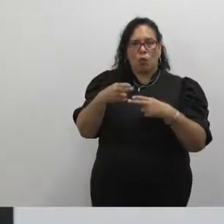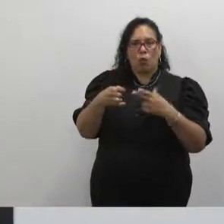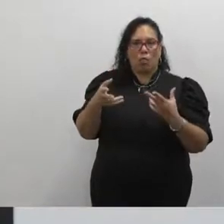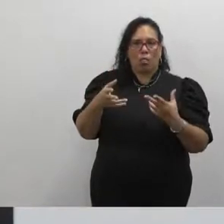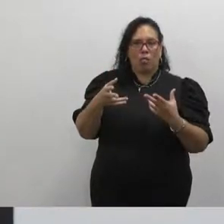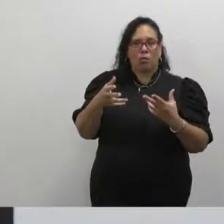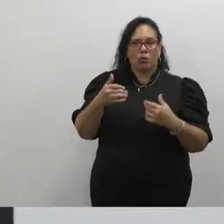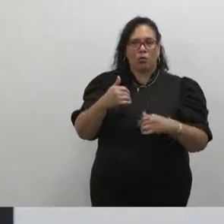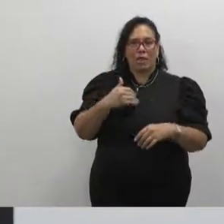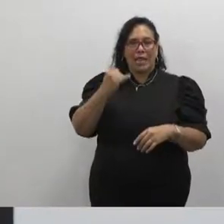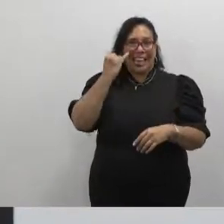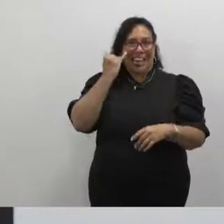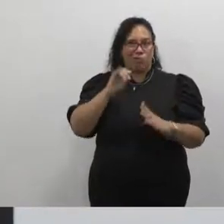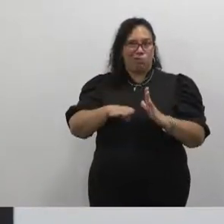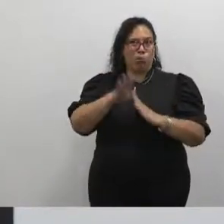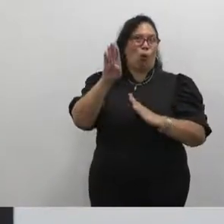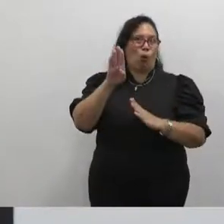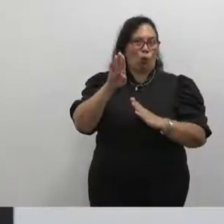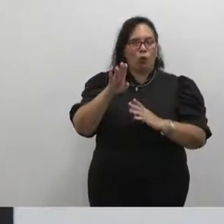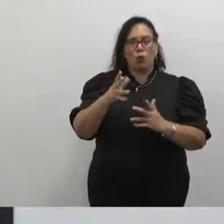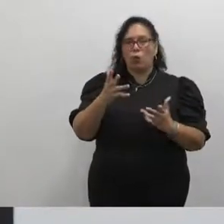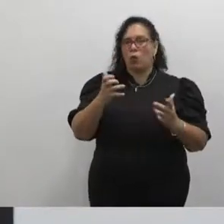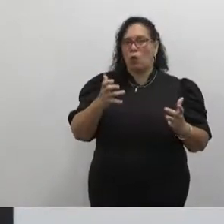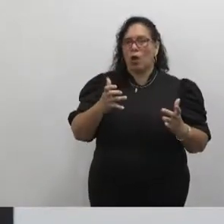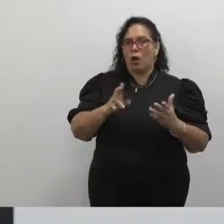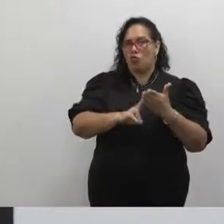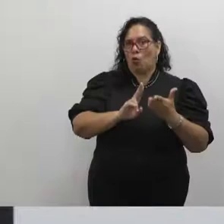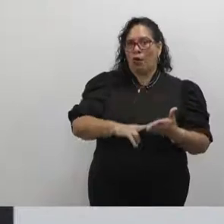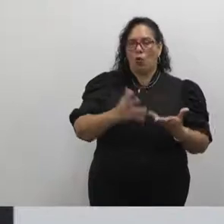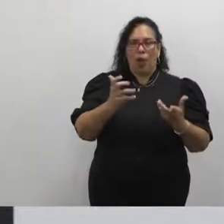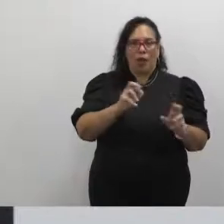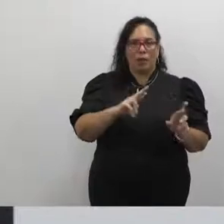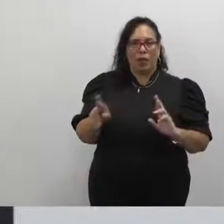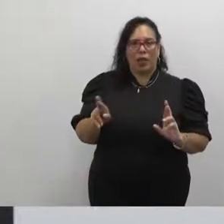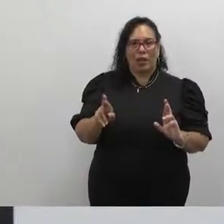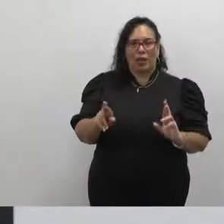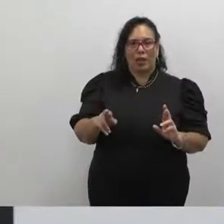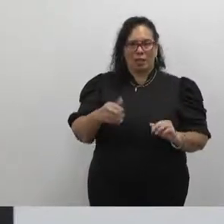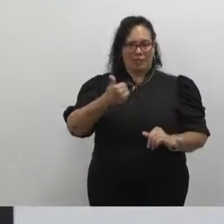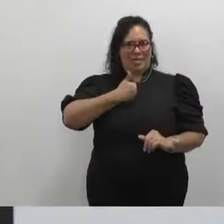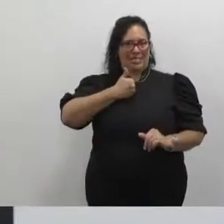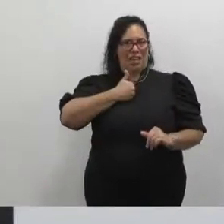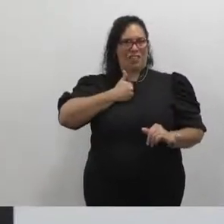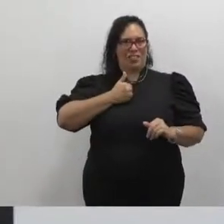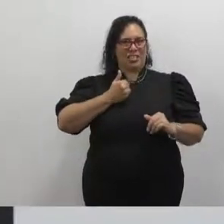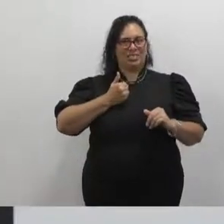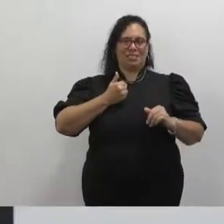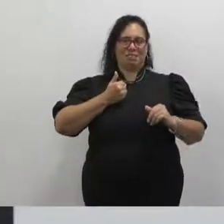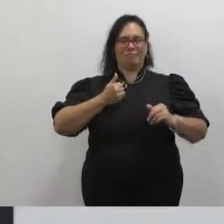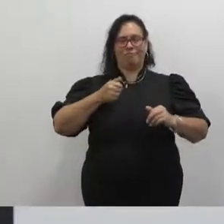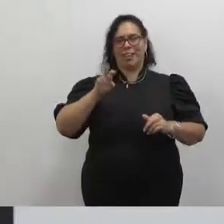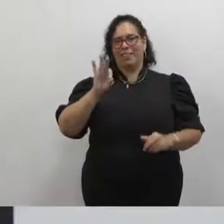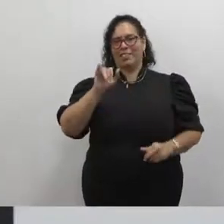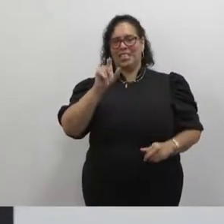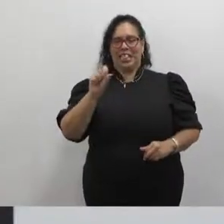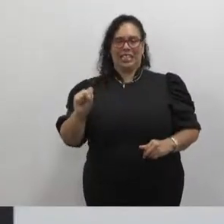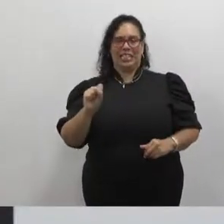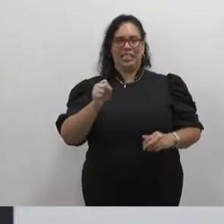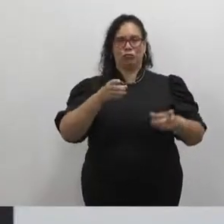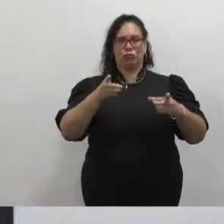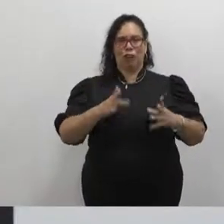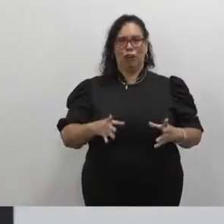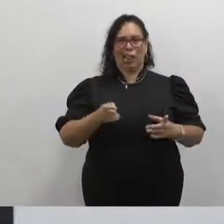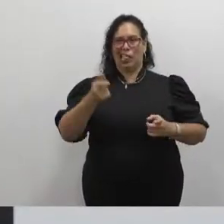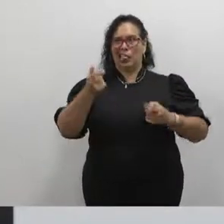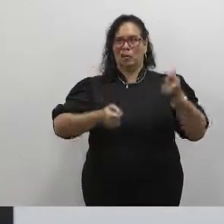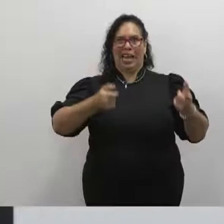bàn cho bao nhiêu bạn cho chúng mua được những trong tiệm luôn bạn bạn mới cho chúng mua chưa biết xem là mình đẹp tận nào